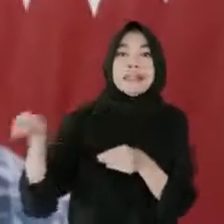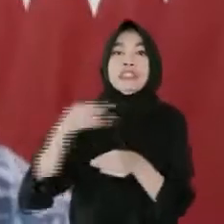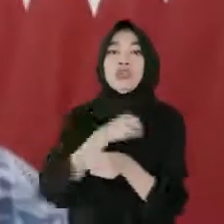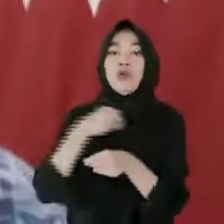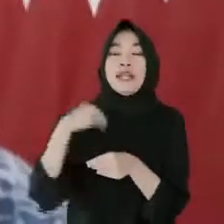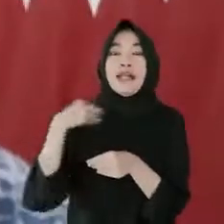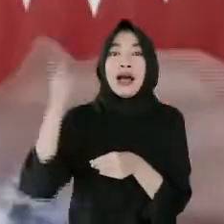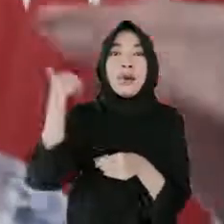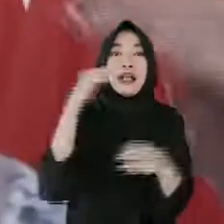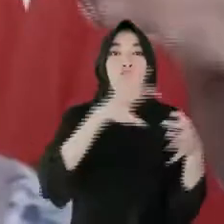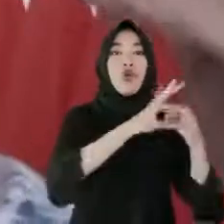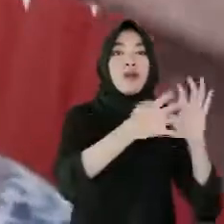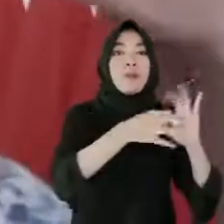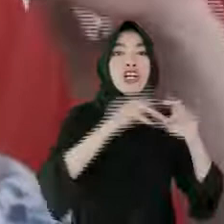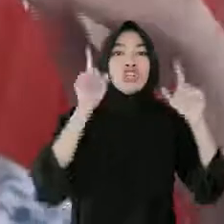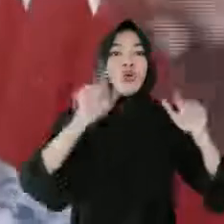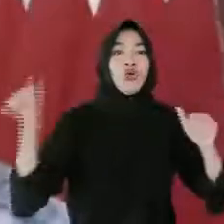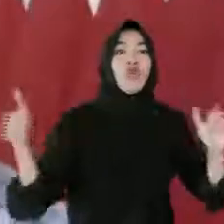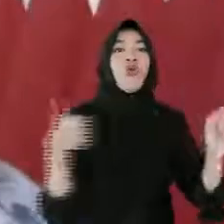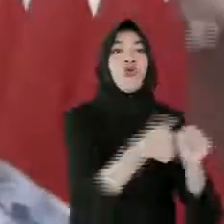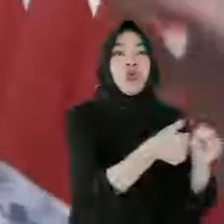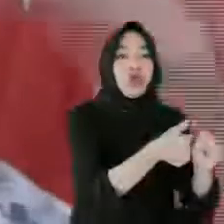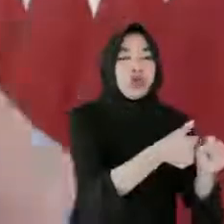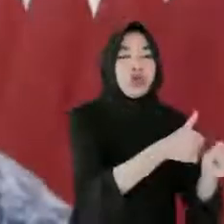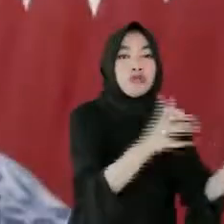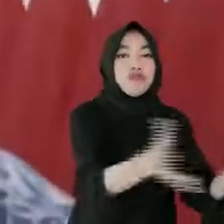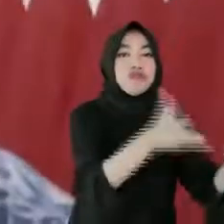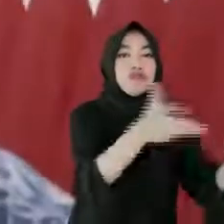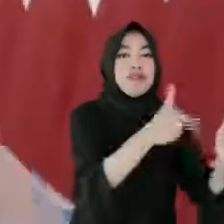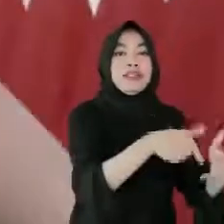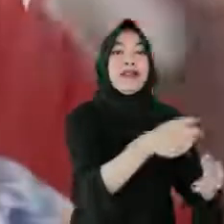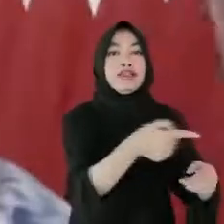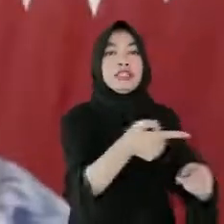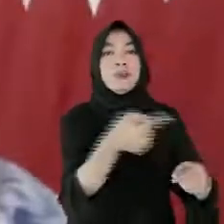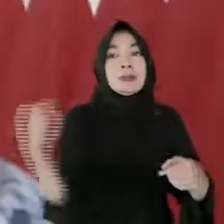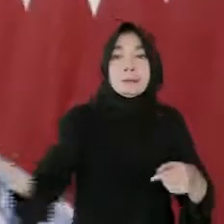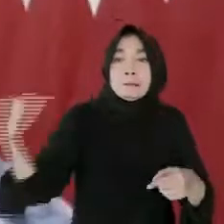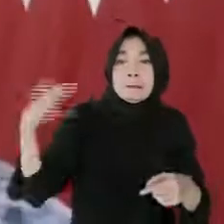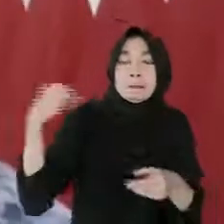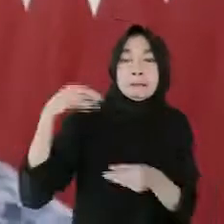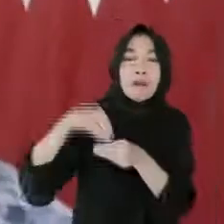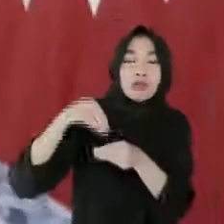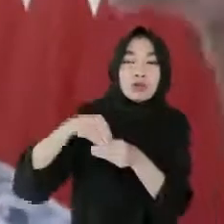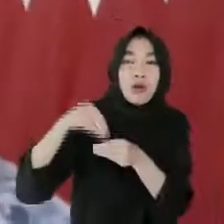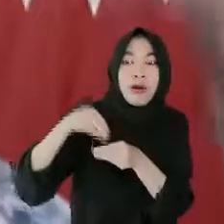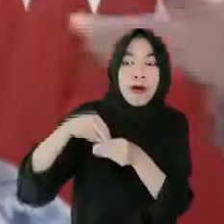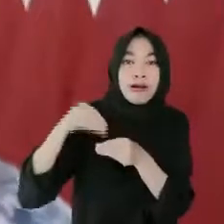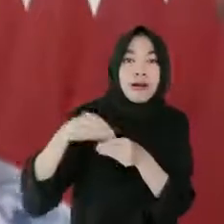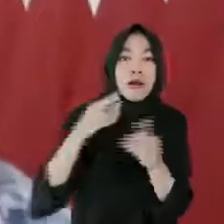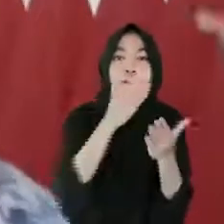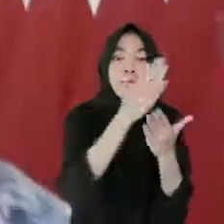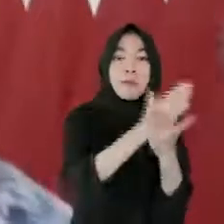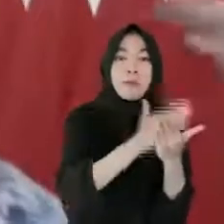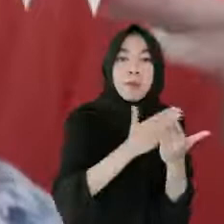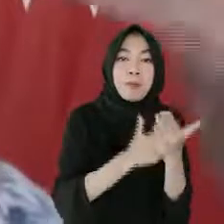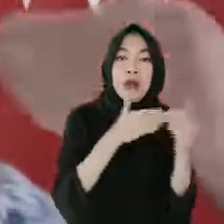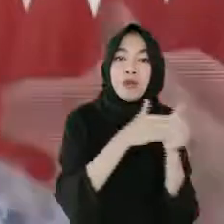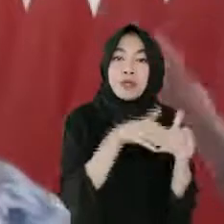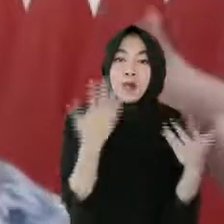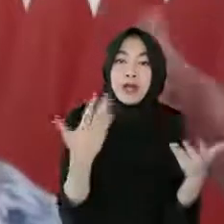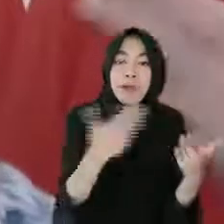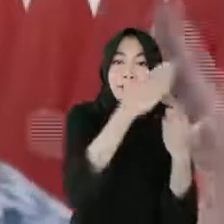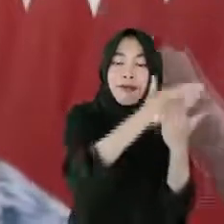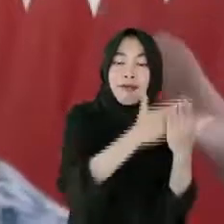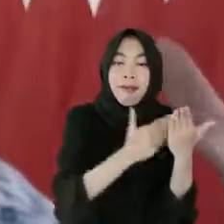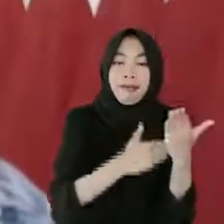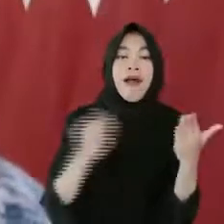Olimpiade di Tokyo sehingga kita punya gambaran tentang bagaimana menerapkan atau menyusun panduan untuk protokol